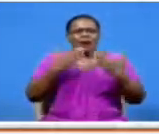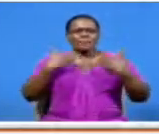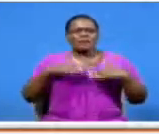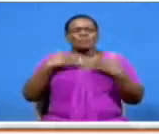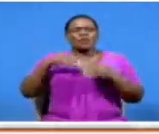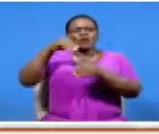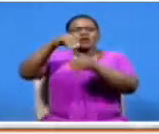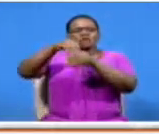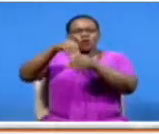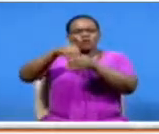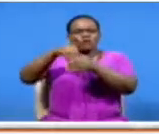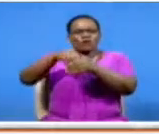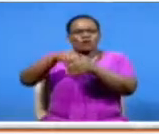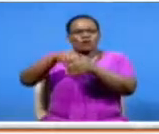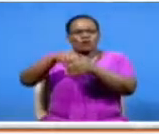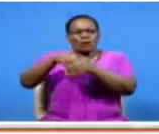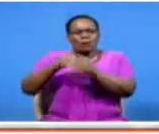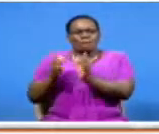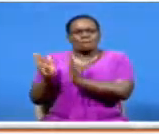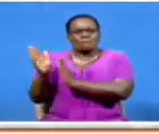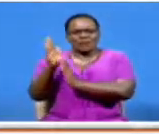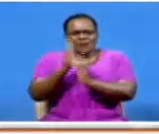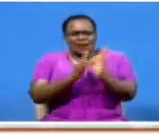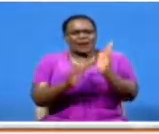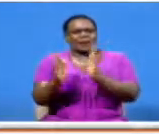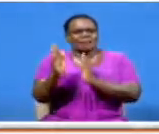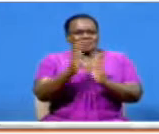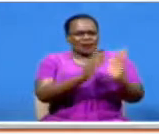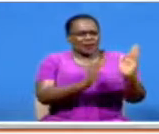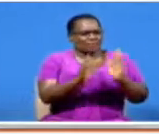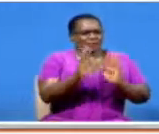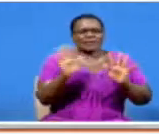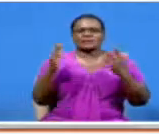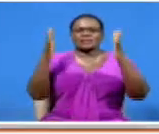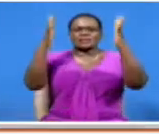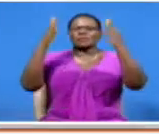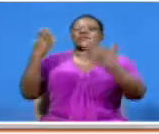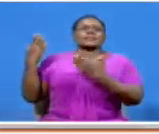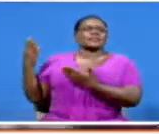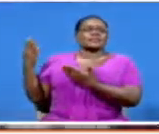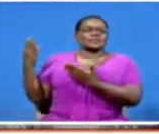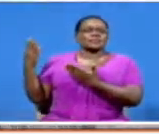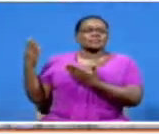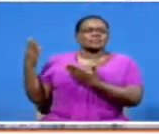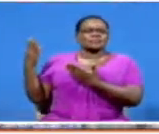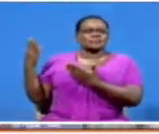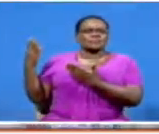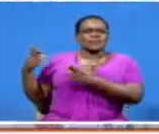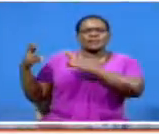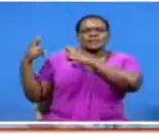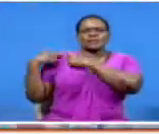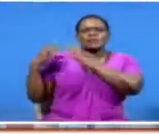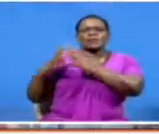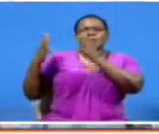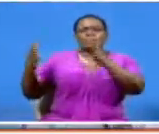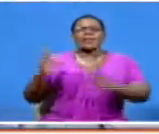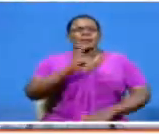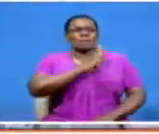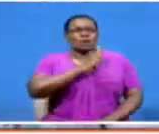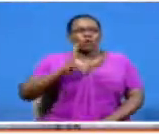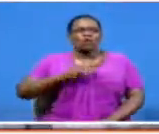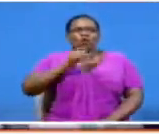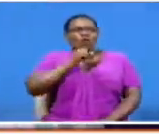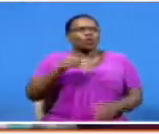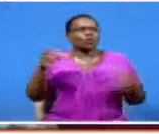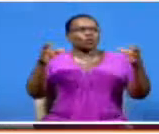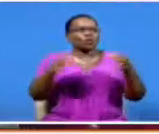wamehusika kwa mpango ya kuandaa hii hafla. Jukumu kubwa la baraza la wazee wa jamii